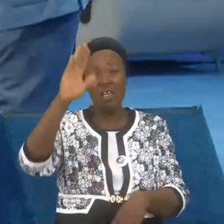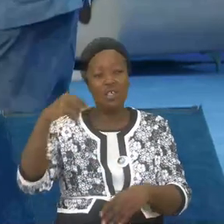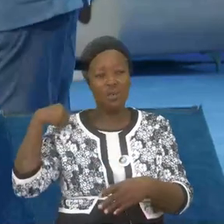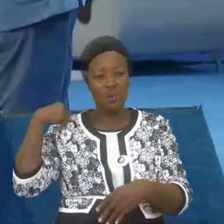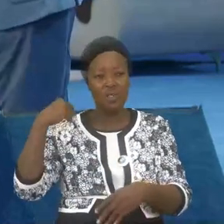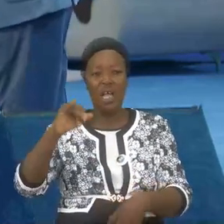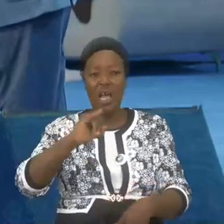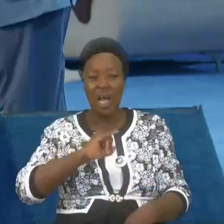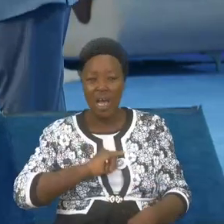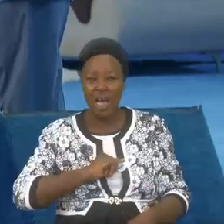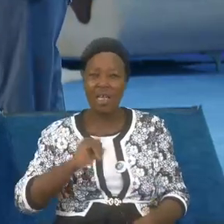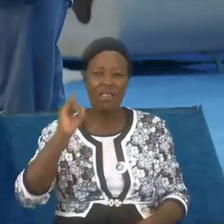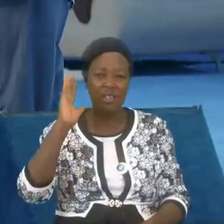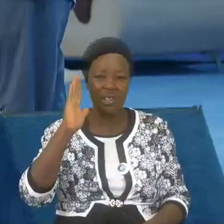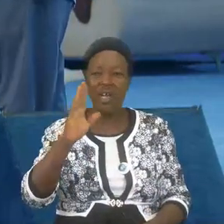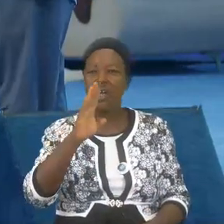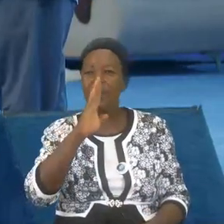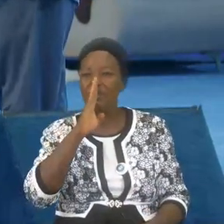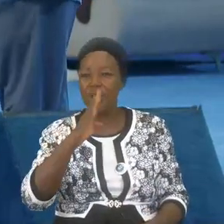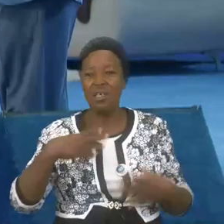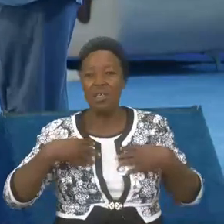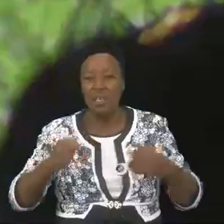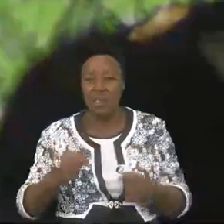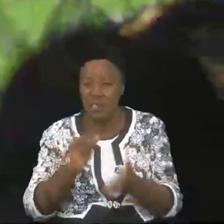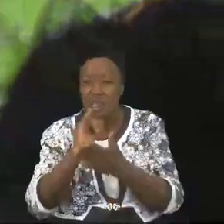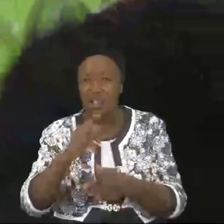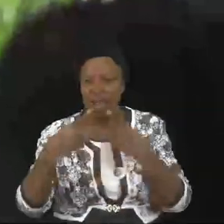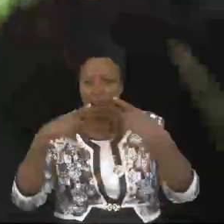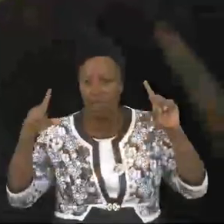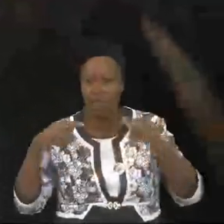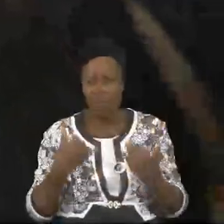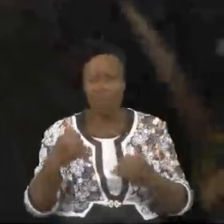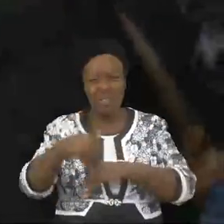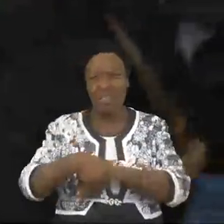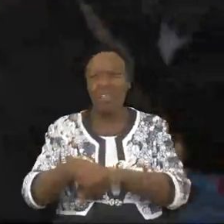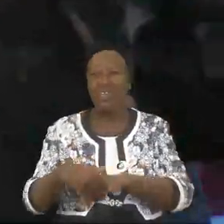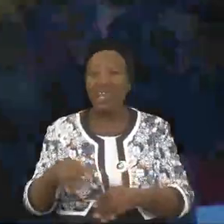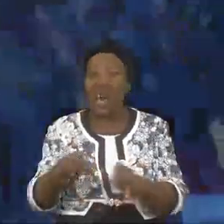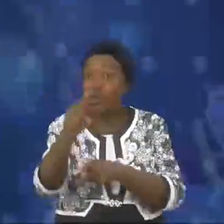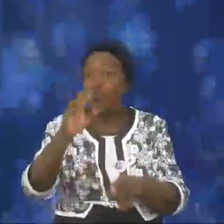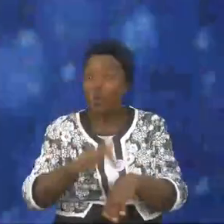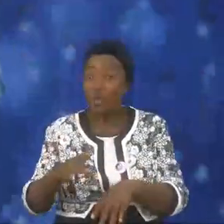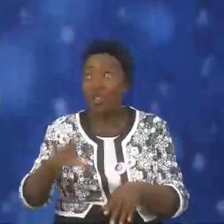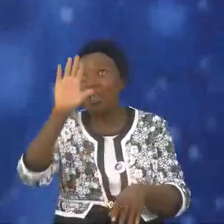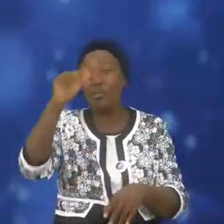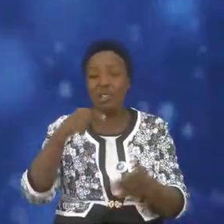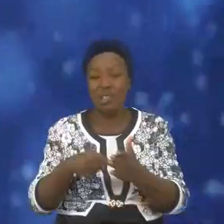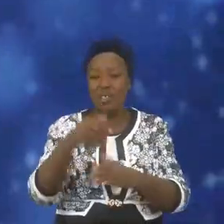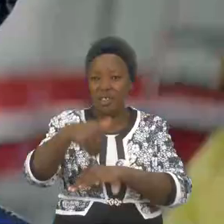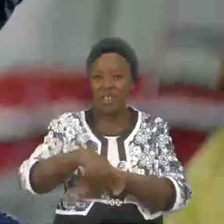guéri. Ça, c'est ton langage ce soir. Comme tu le touches ce soir, tu seras